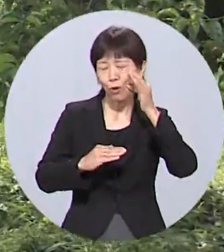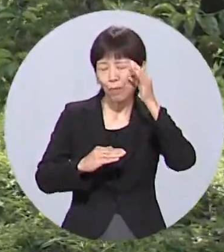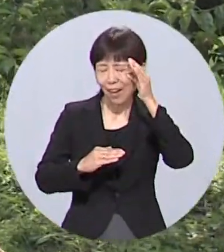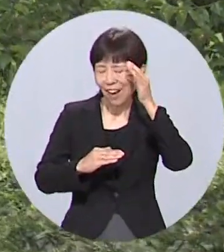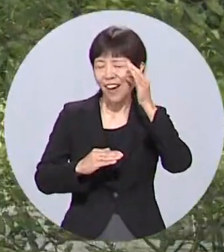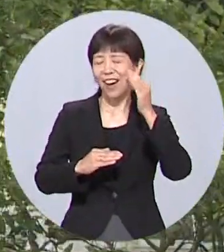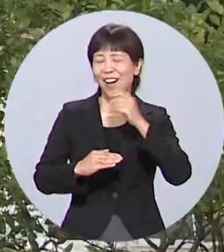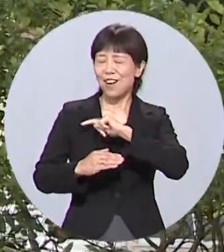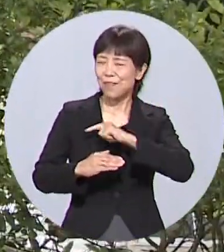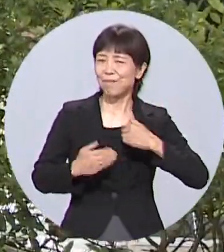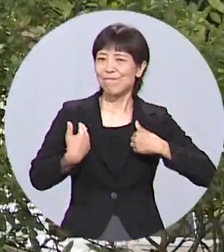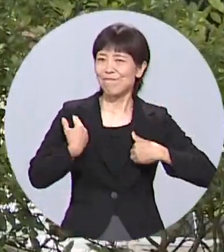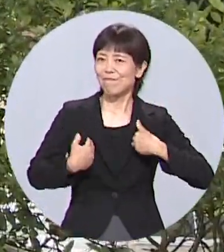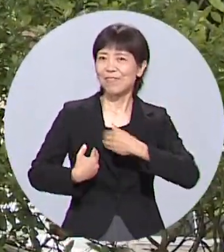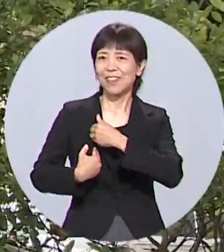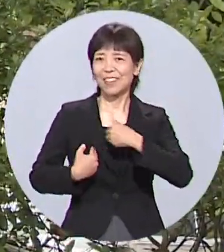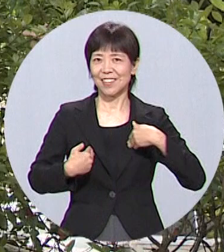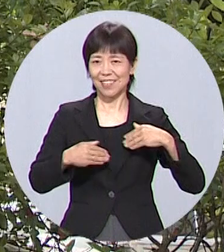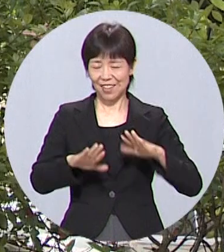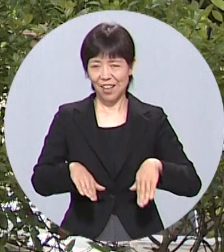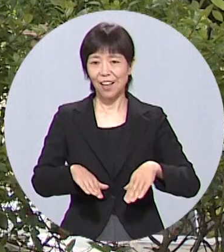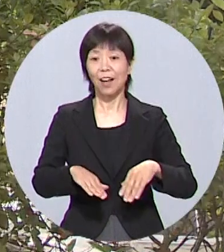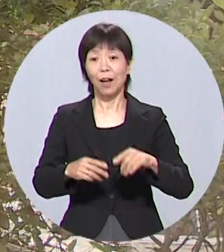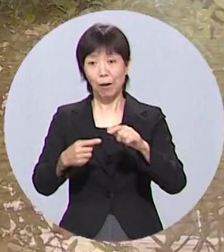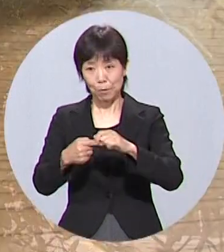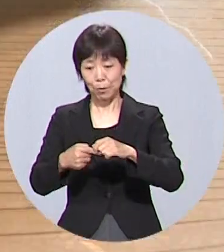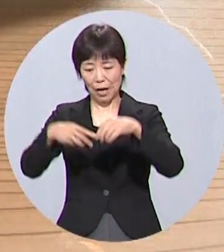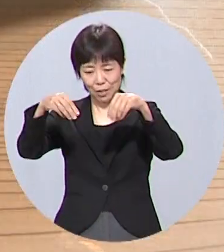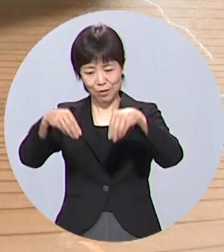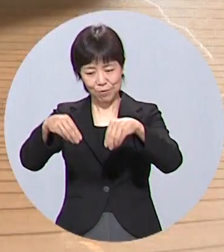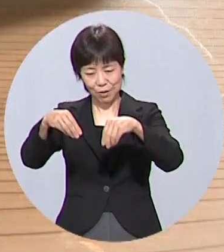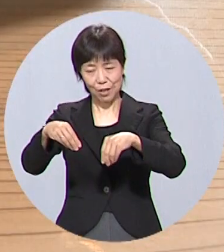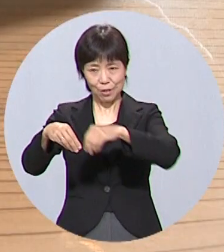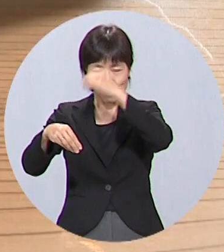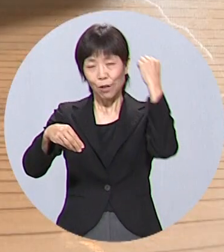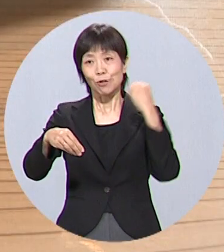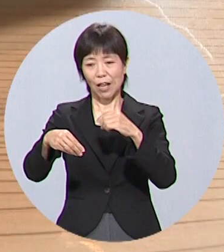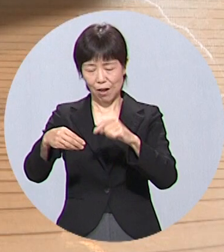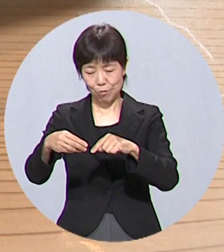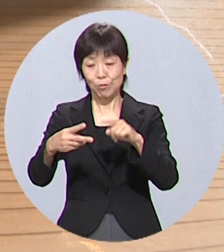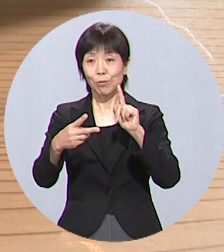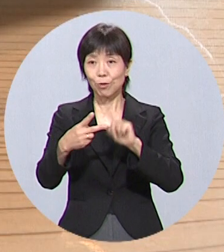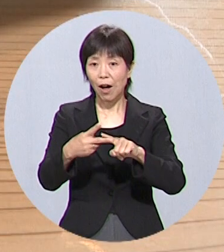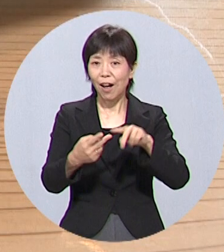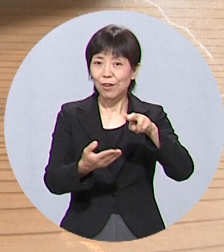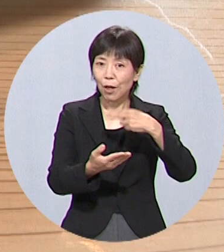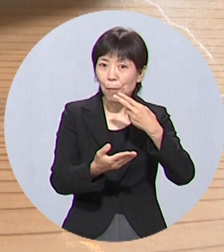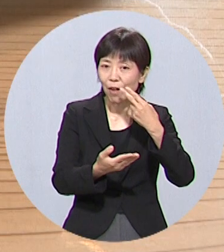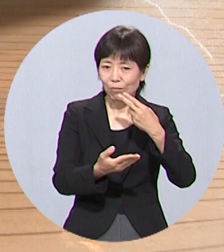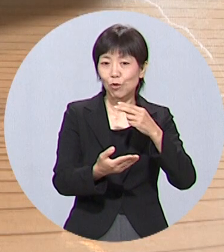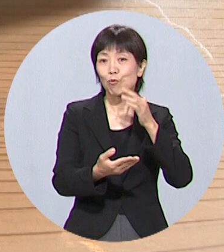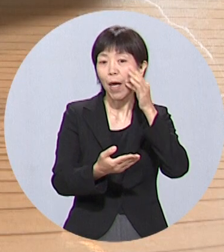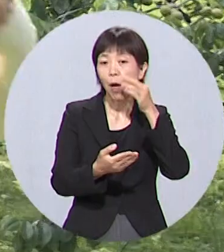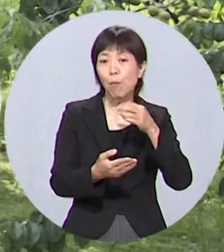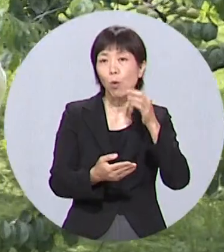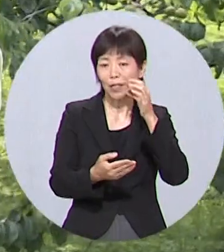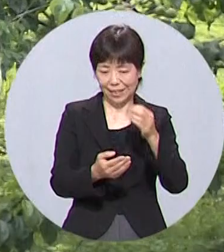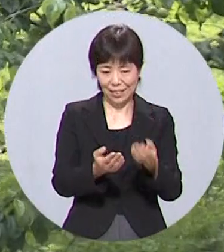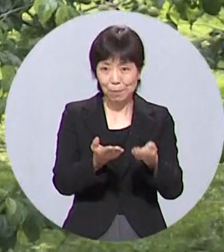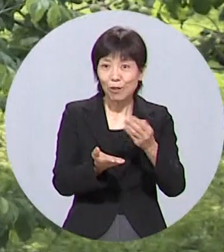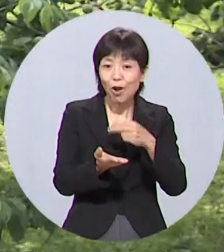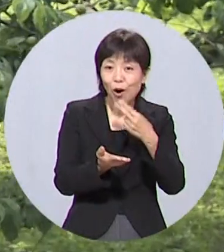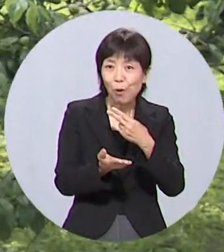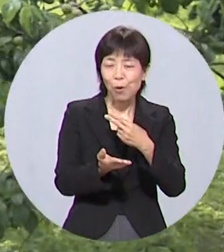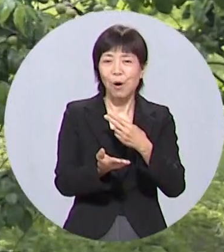ました。あの梅の枝でスカーフを作って農家さんの営むカフェで食べ比べもさせていただいても、中